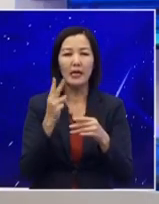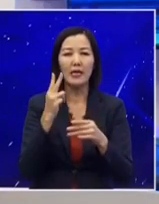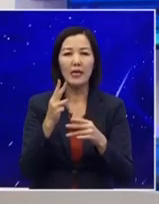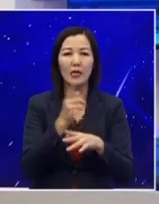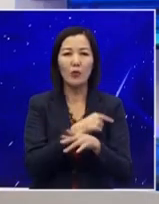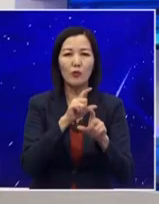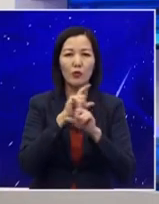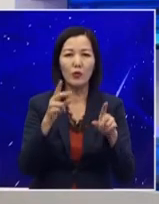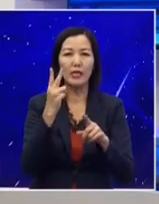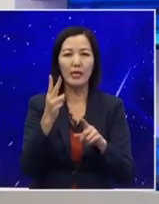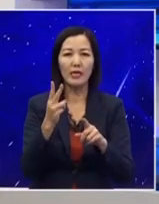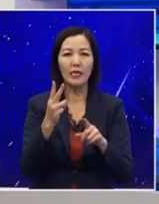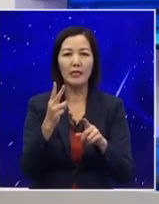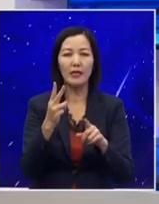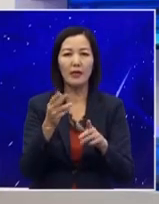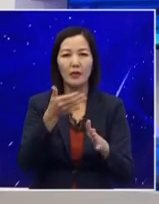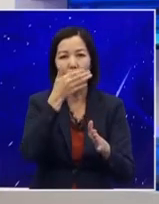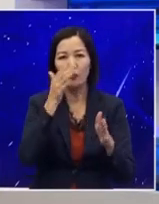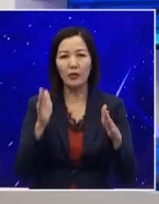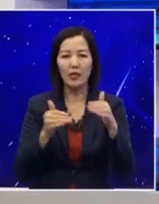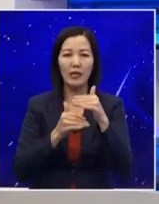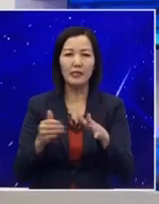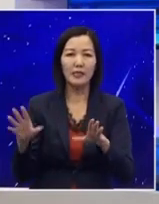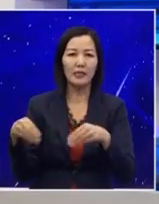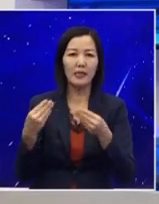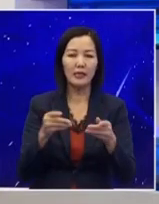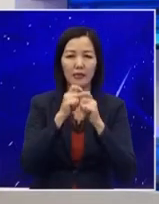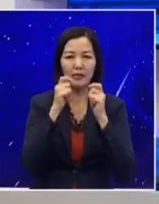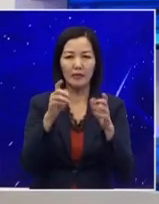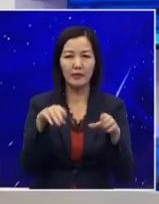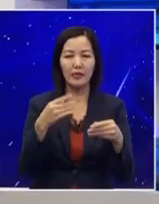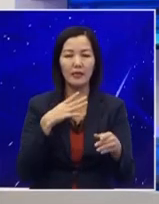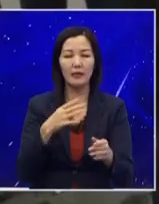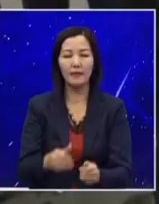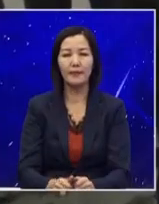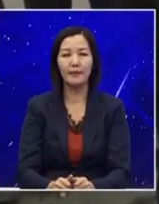қос ауруханаға 2 дана оттегі концентраттық аппаратын табыс етті.